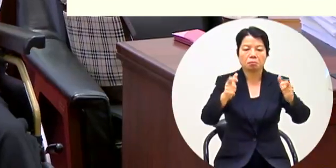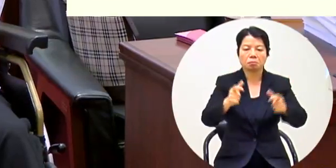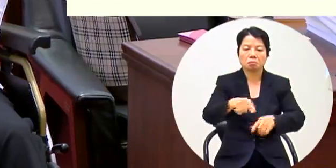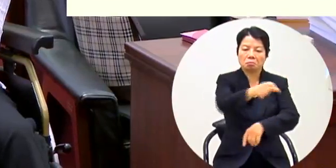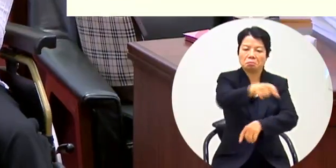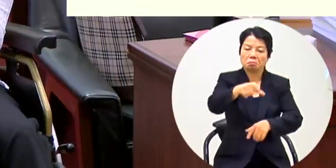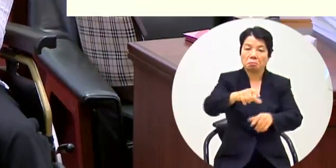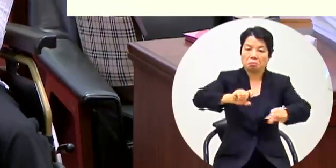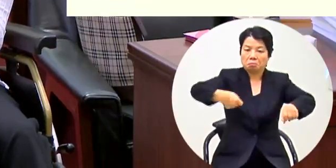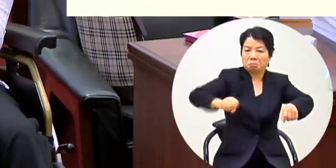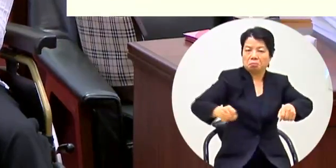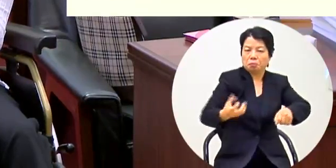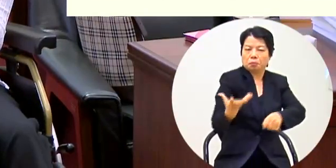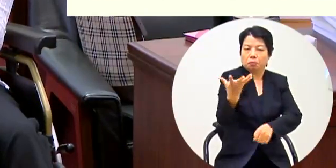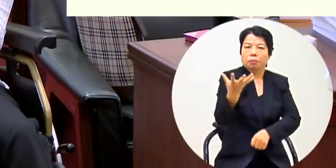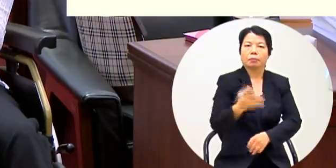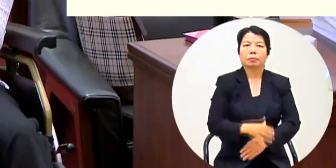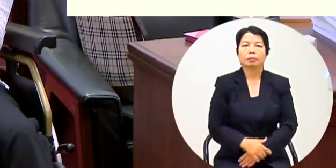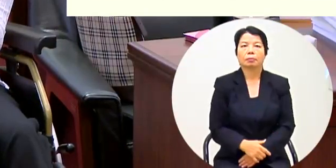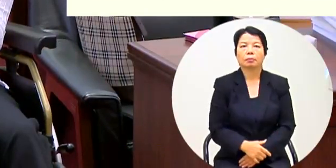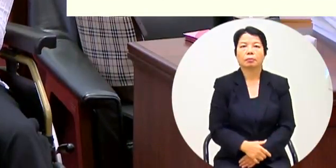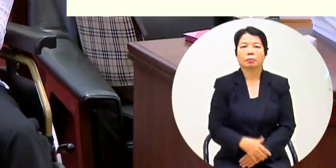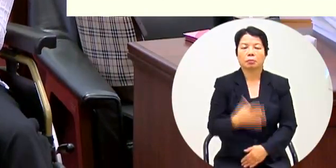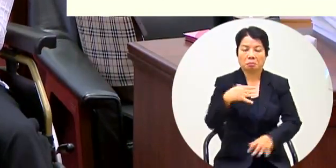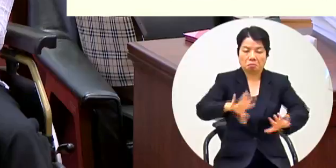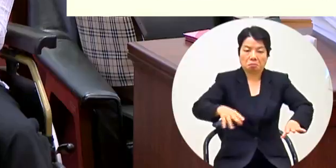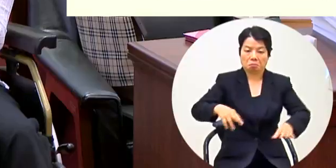是排满了机车。